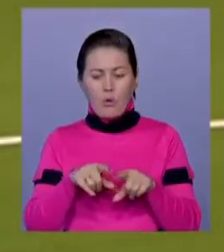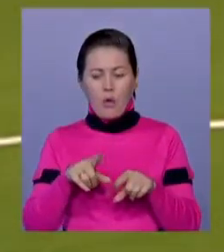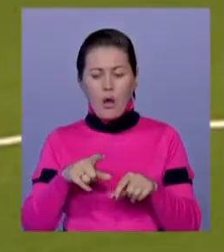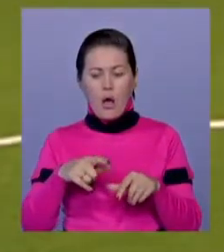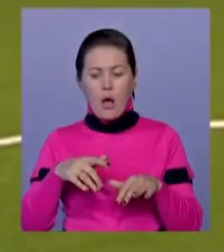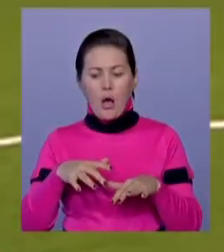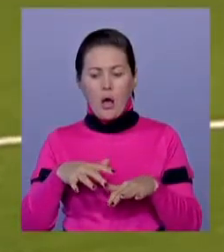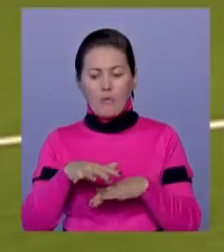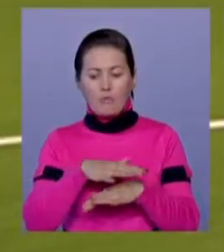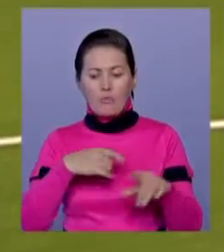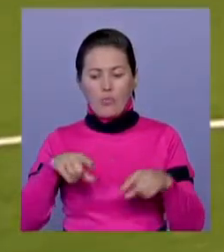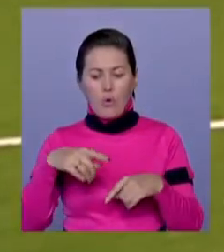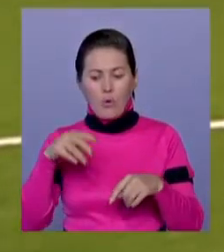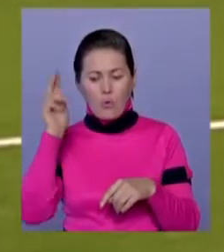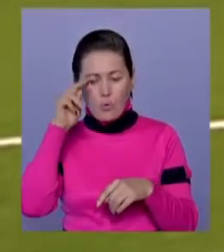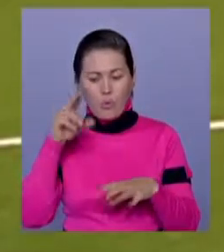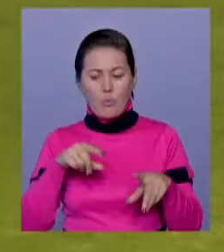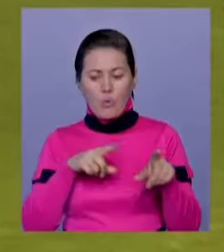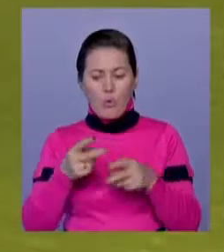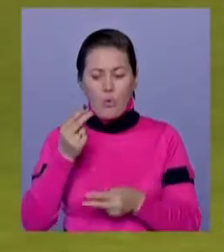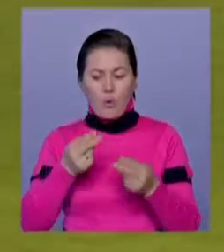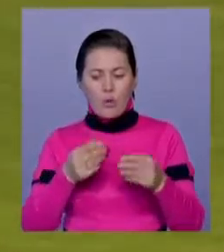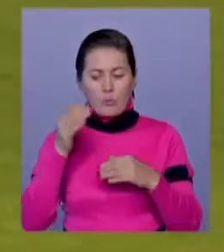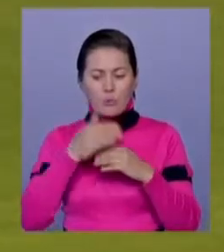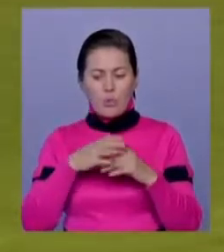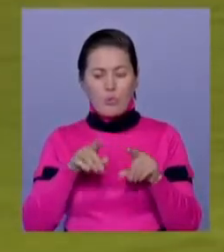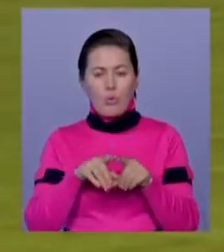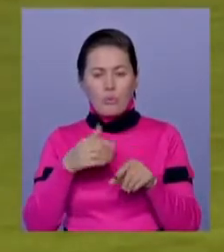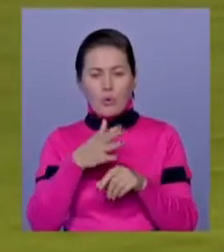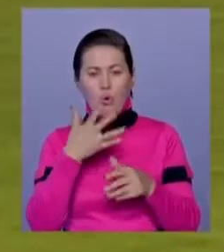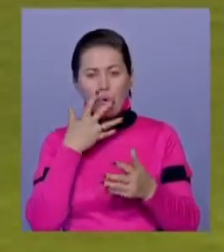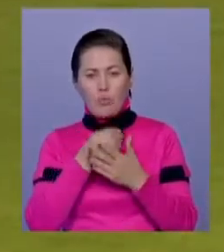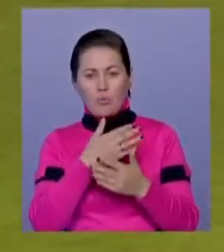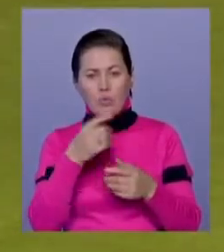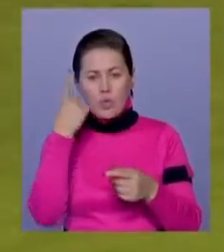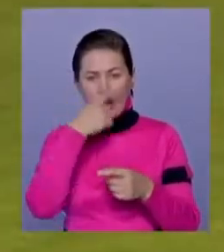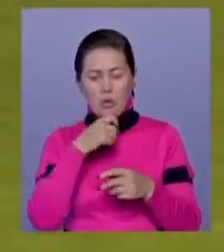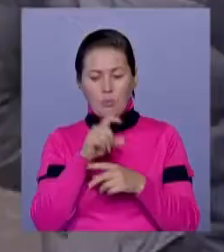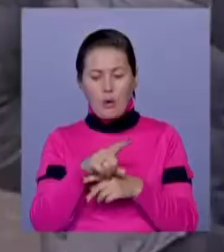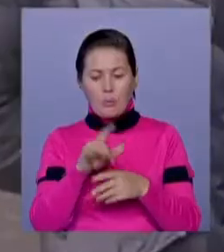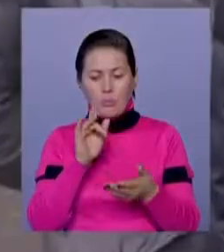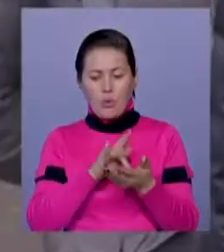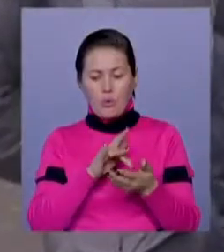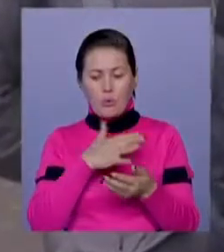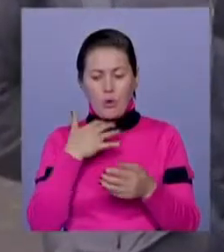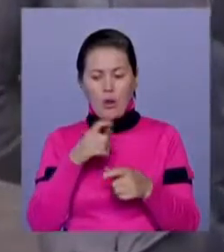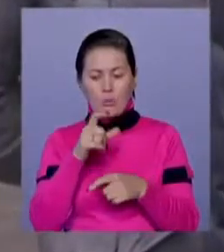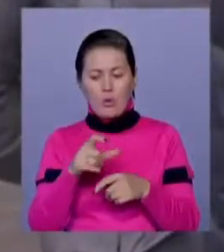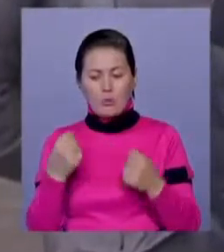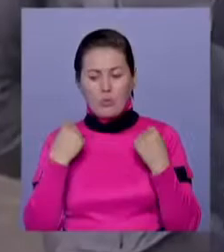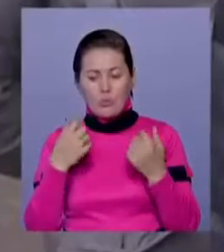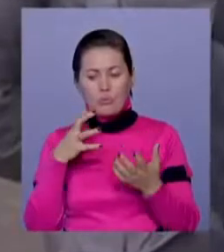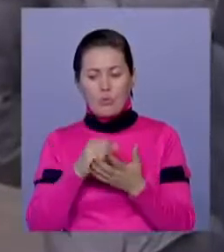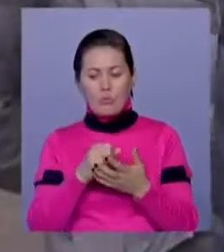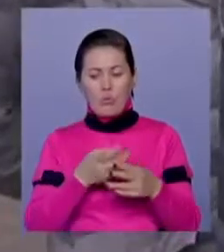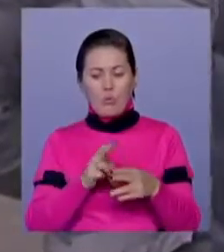алаңда сабақ жасайды, жүгіреді, ойнайды. Кешке сіз өзіңіз оны жеке тапсырып, қалада енді көп адамдар спортпен шұғылданады